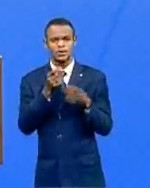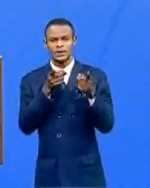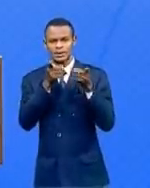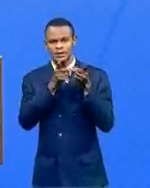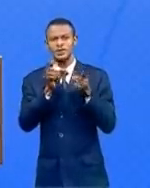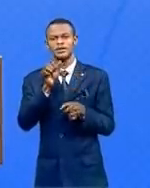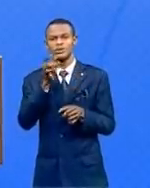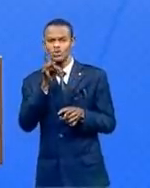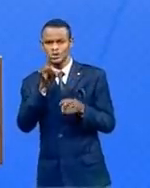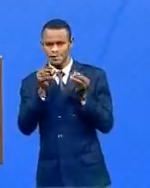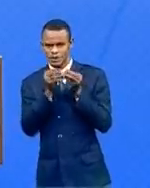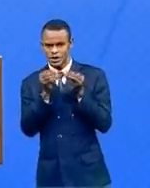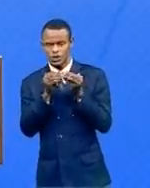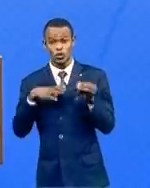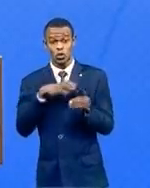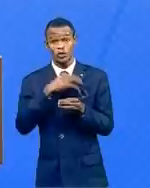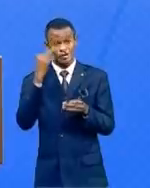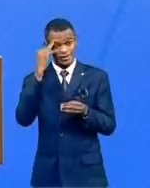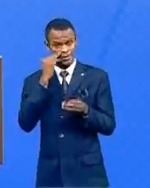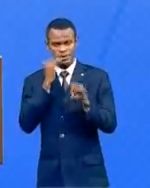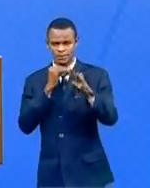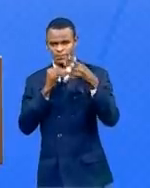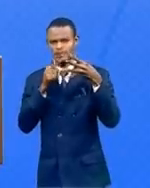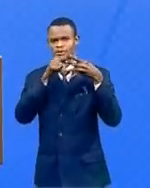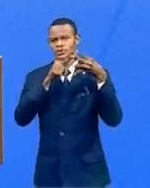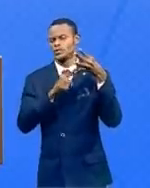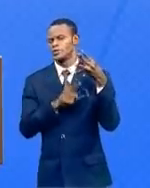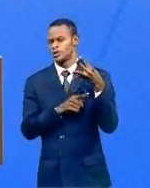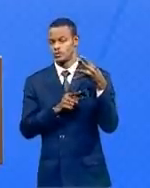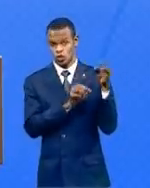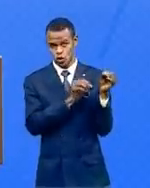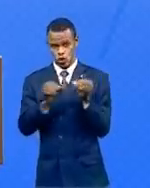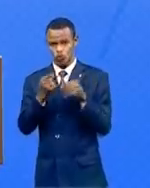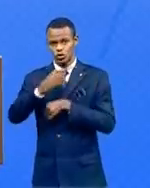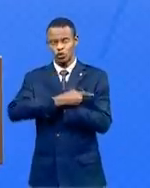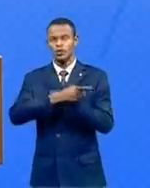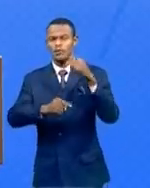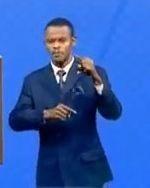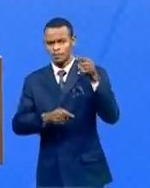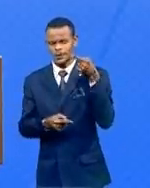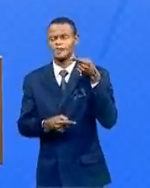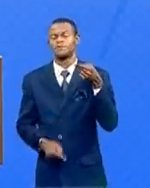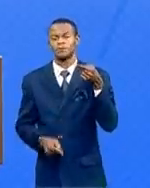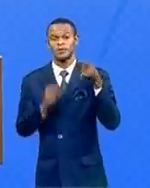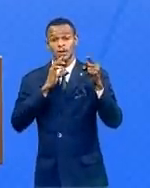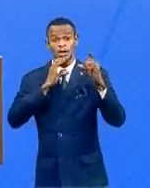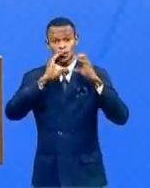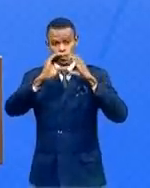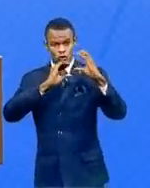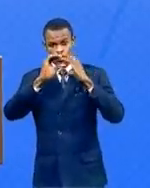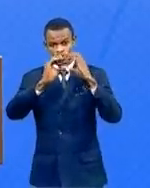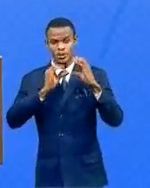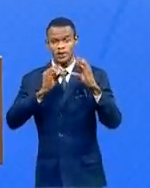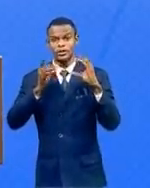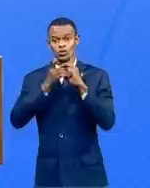Conseil de ministres. Quatre points étaient inscrits à l'ordre du jour, à savoir 1. Communication du